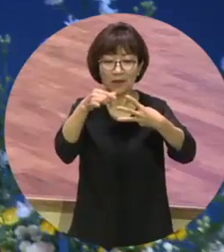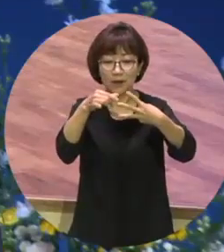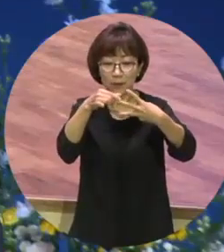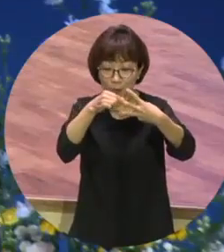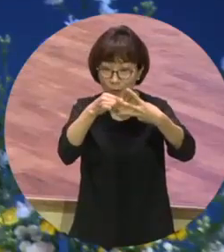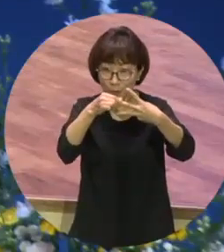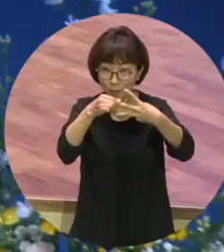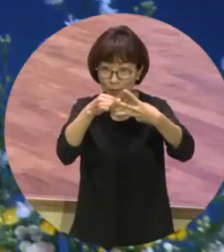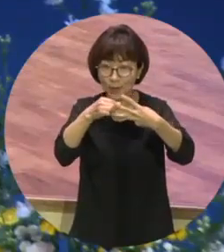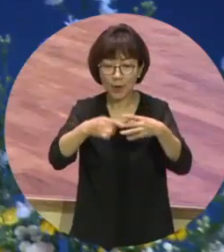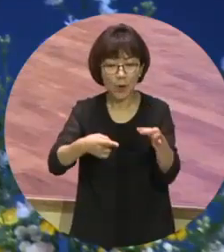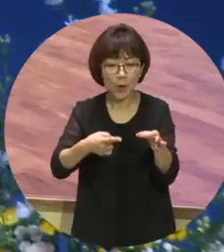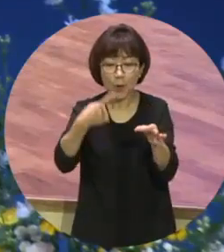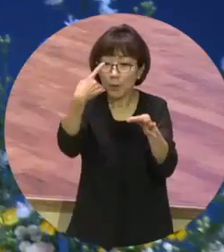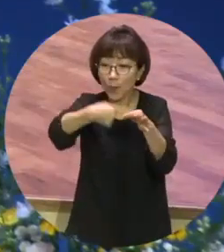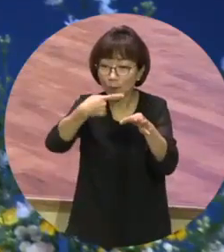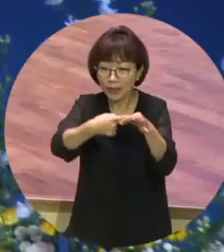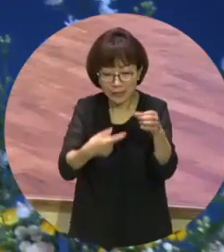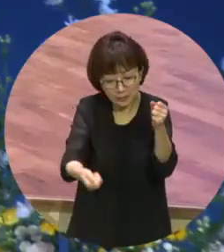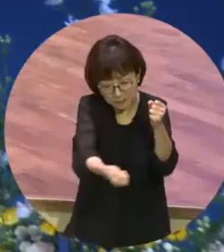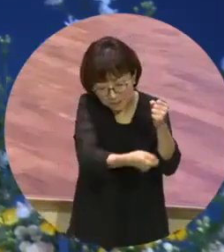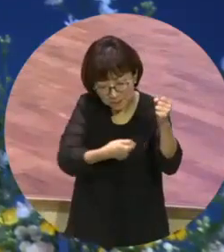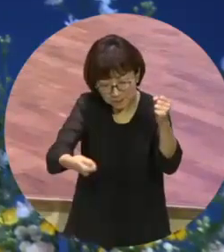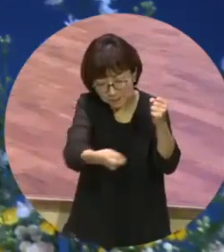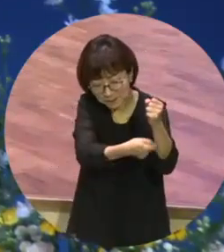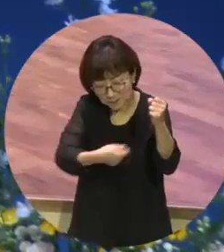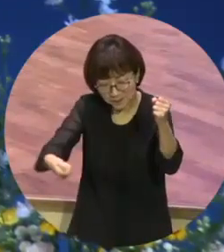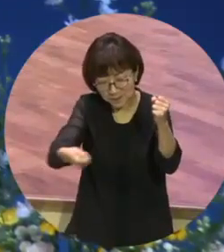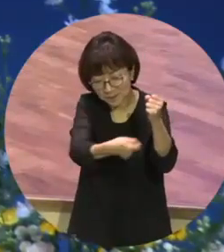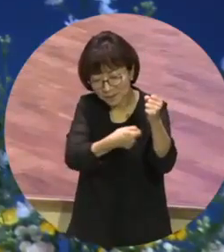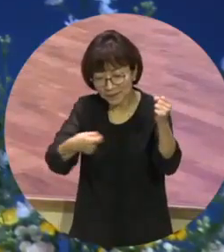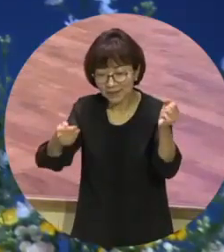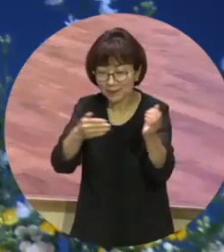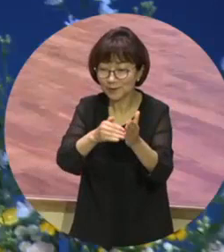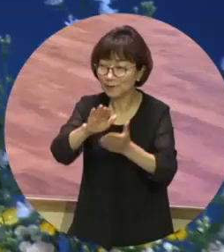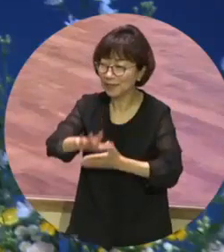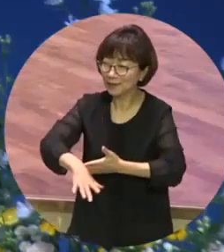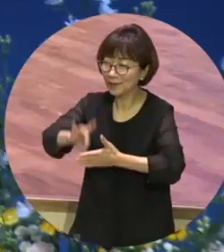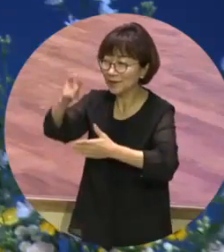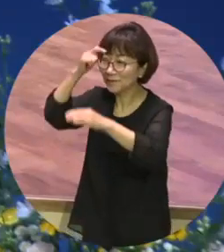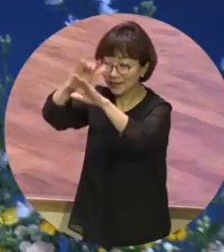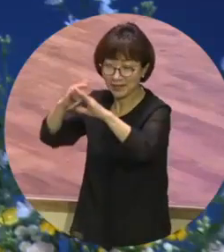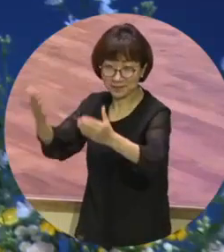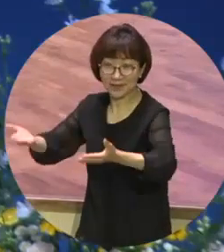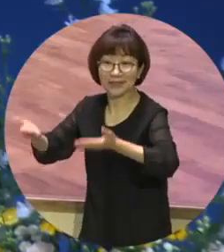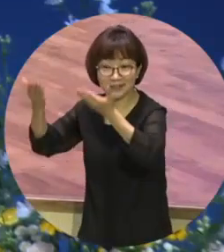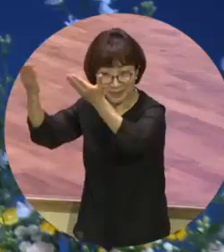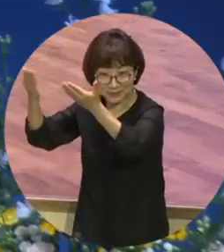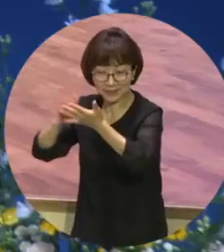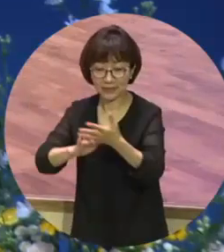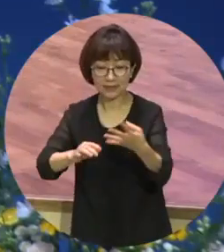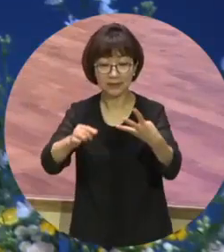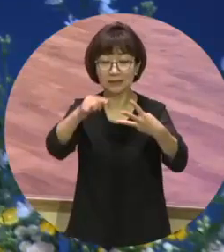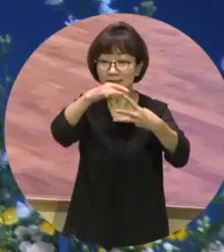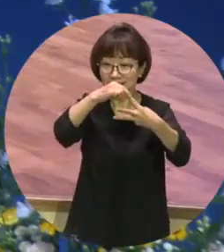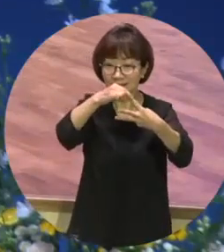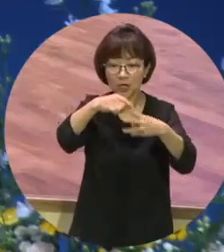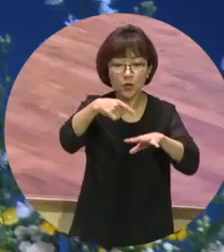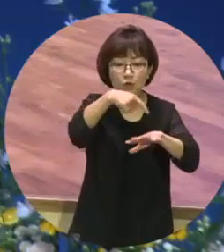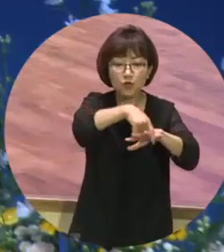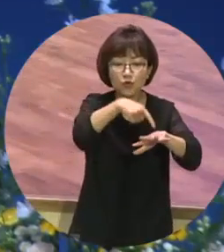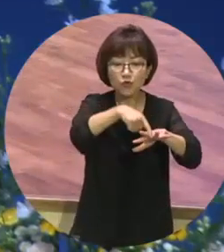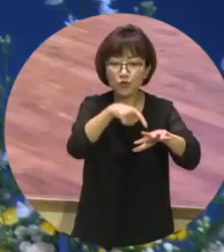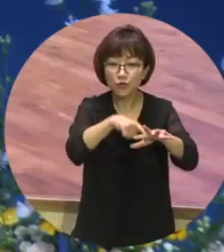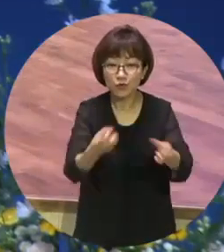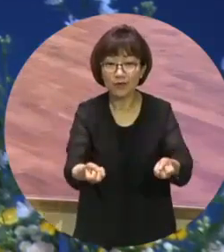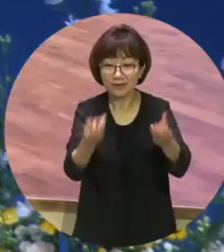보리를 추수하고 나서 그렇게 첫 열매를 드리는 절기입니다. 유월절 이후에 이제